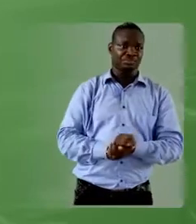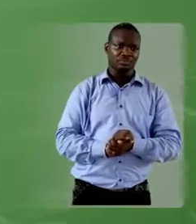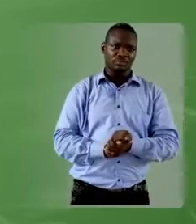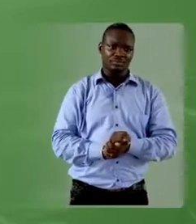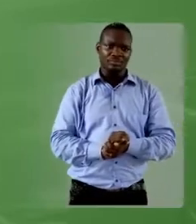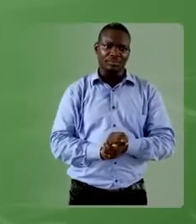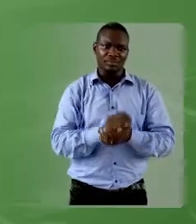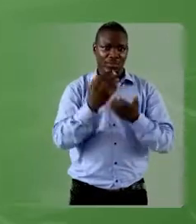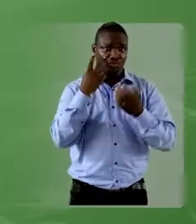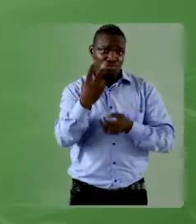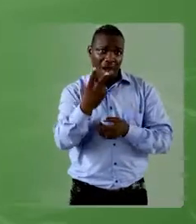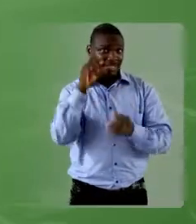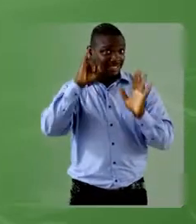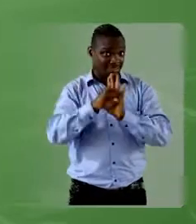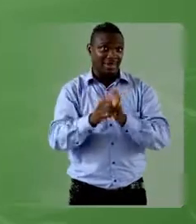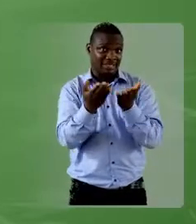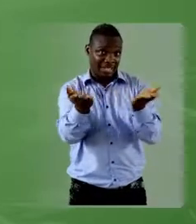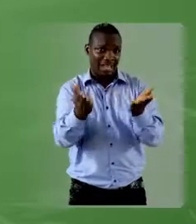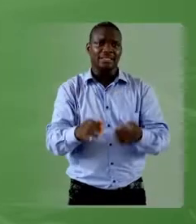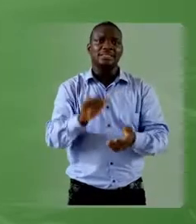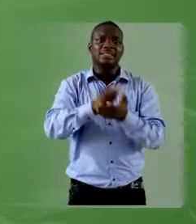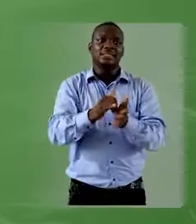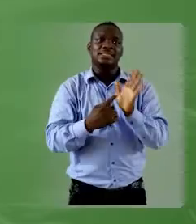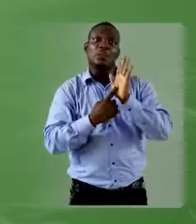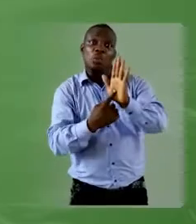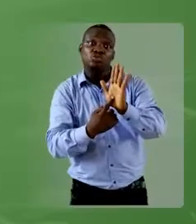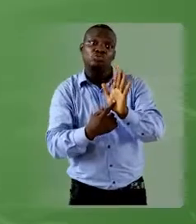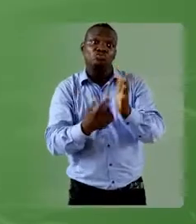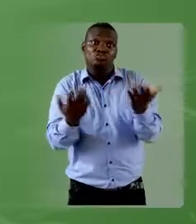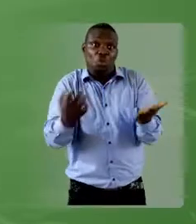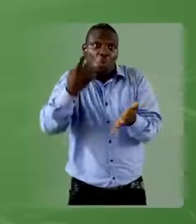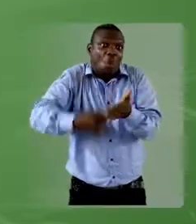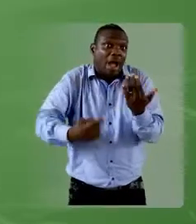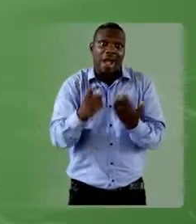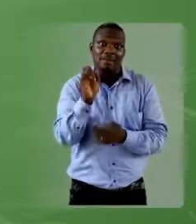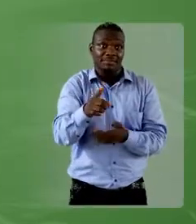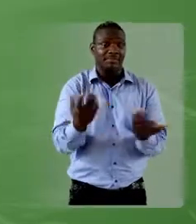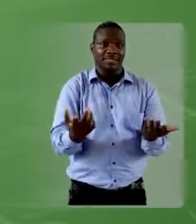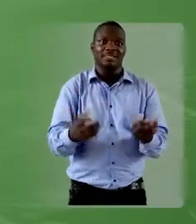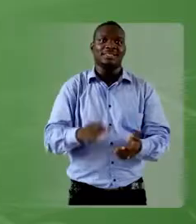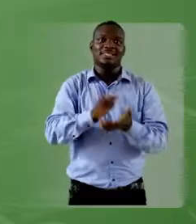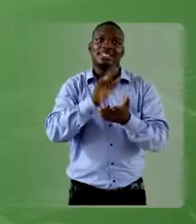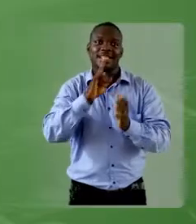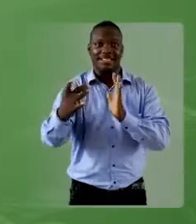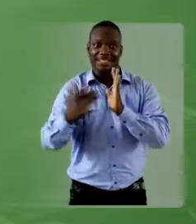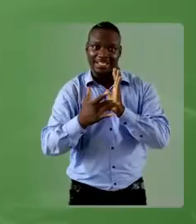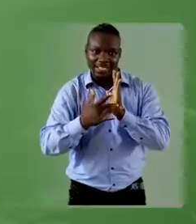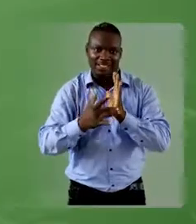Observons donc un document qui montre une technique de recherche de